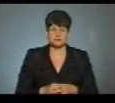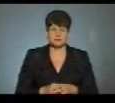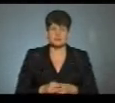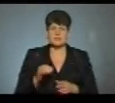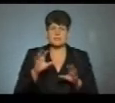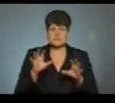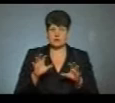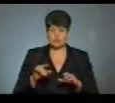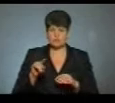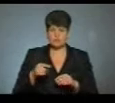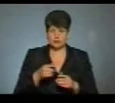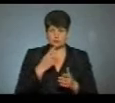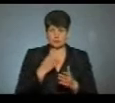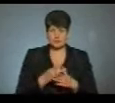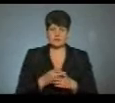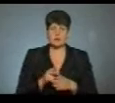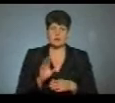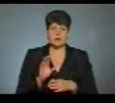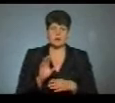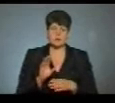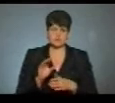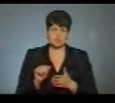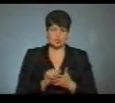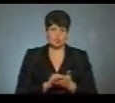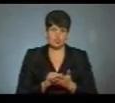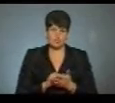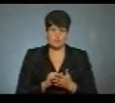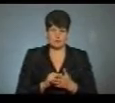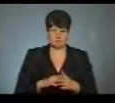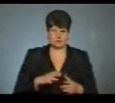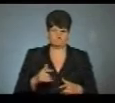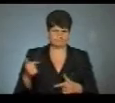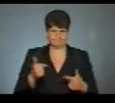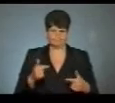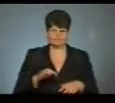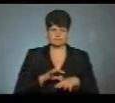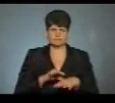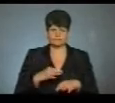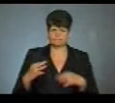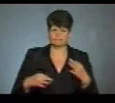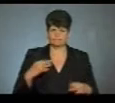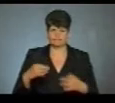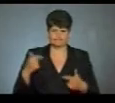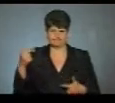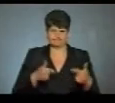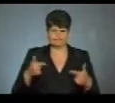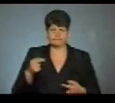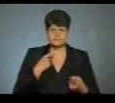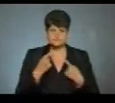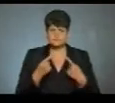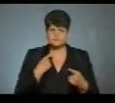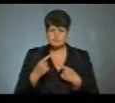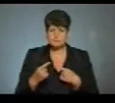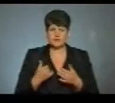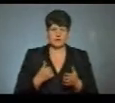вимогу поліцейського пред'явити документи один з громадян почав поводити себе зухвало та агресивно, також нецензурно виражався в сторону